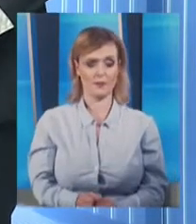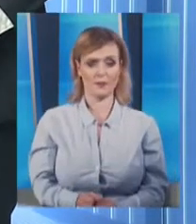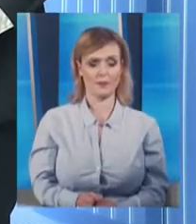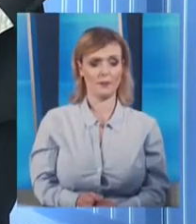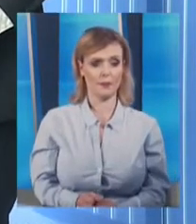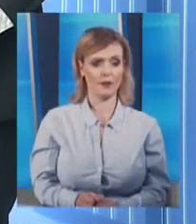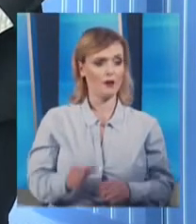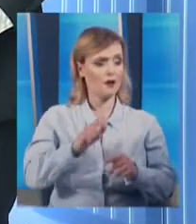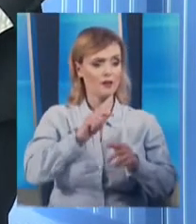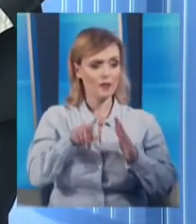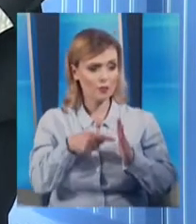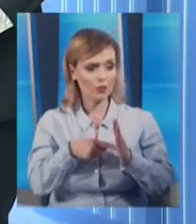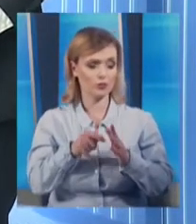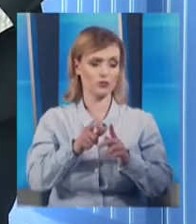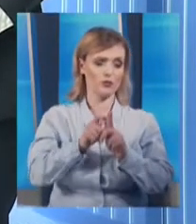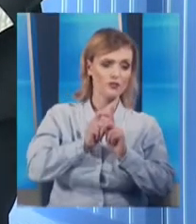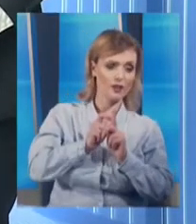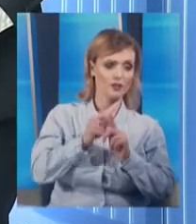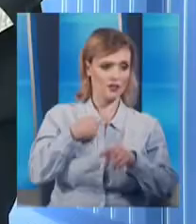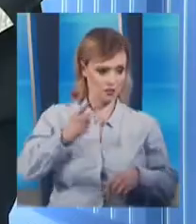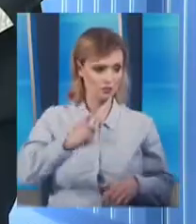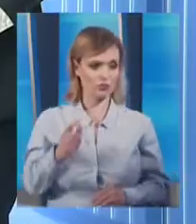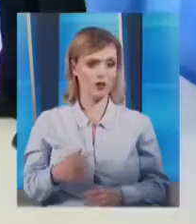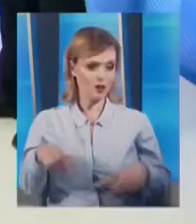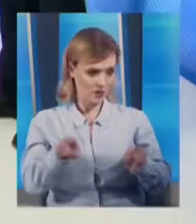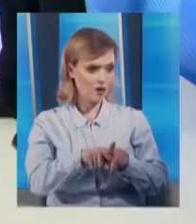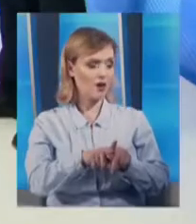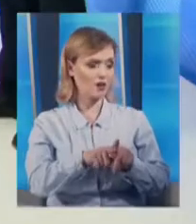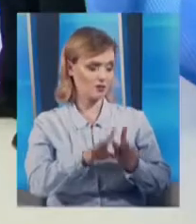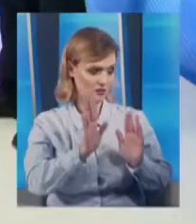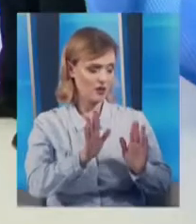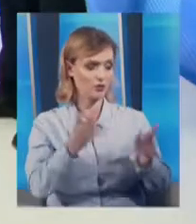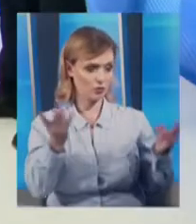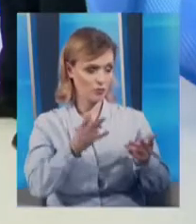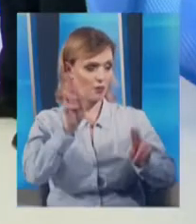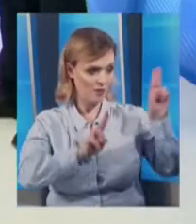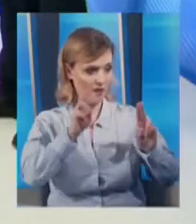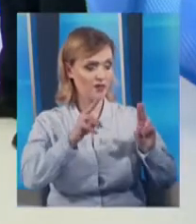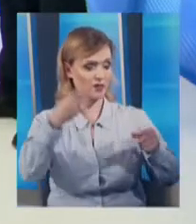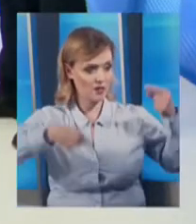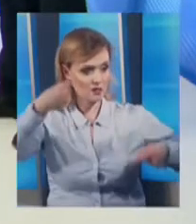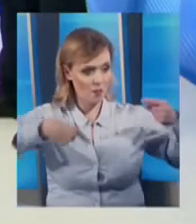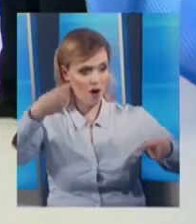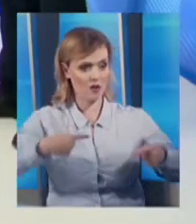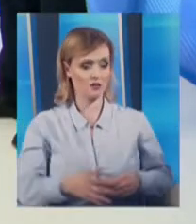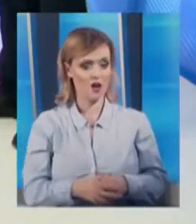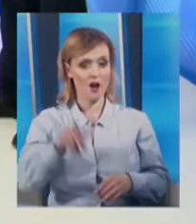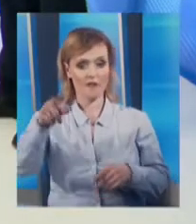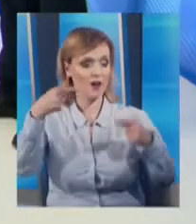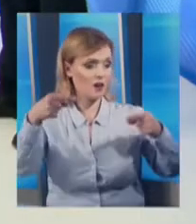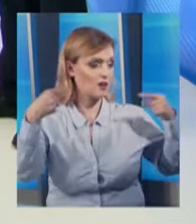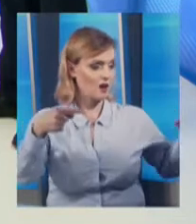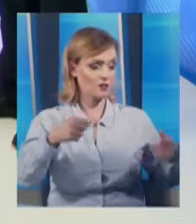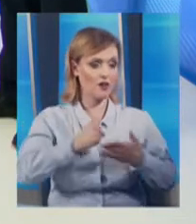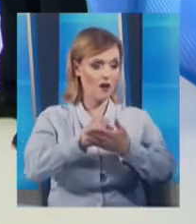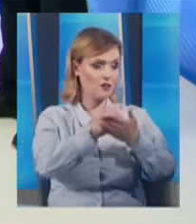cu răspunsuri, este firesc ca să așa arată o dezbatere. Sunteți iată, spre exemplu, doi candidați diferiți, da? Unul